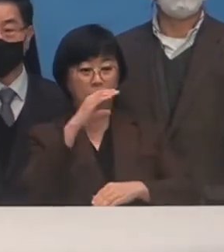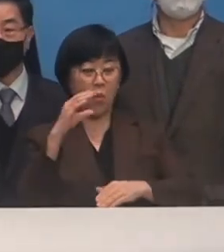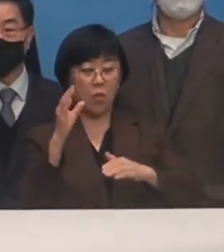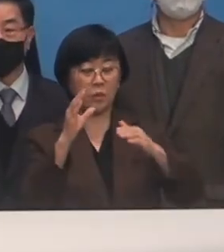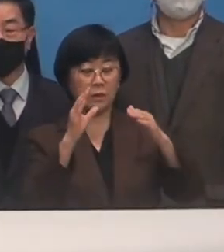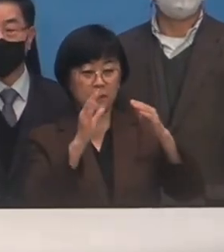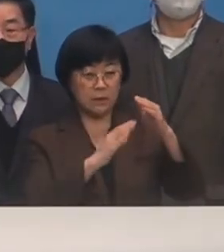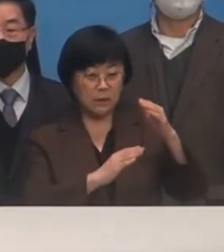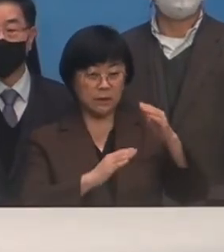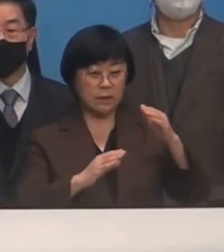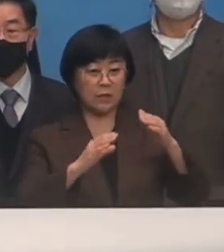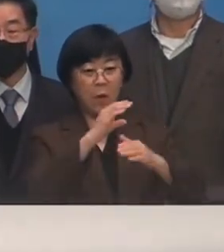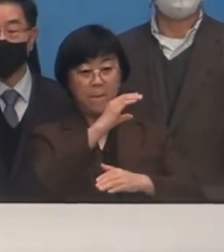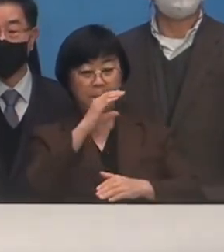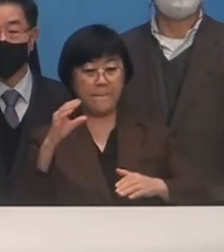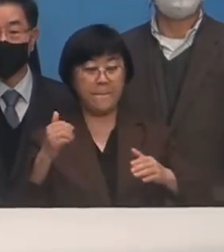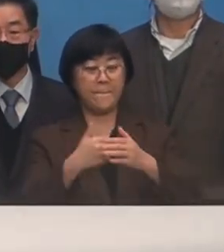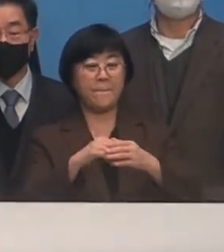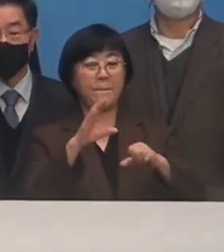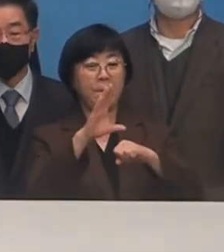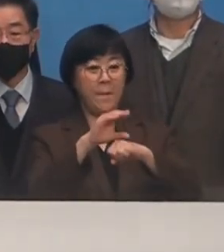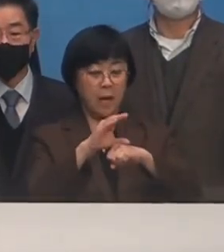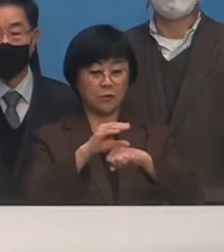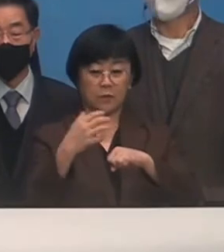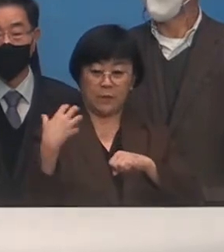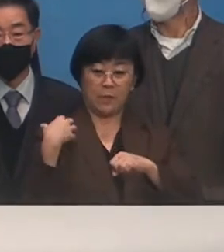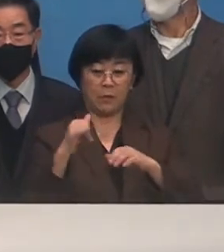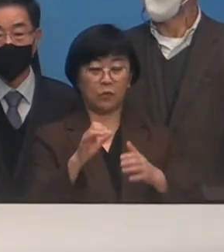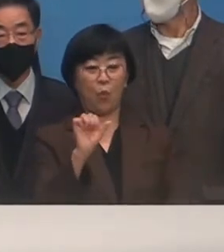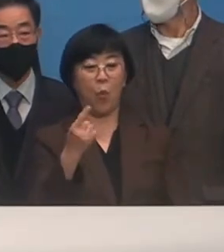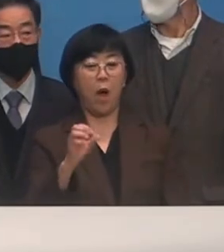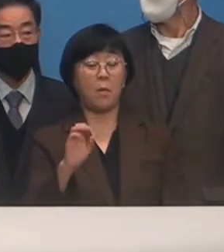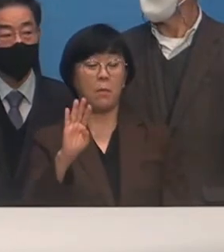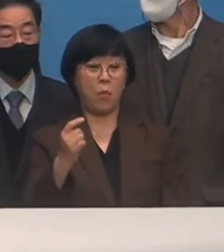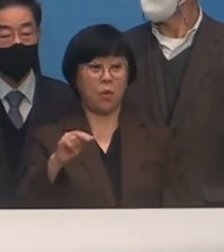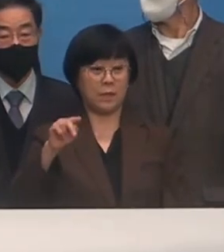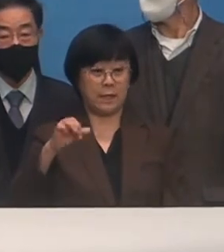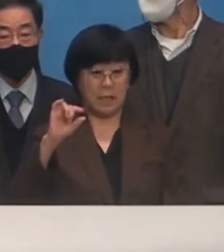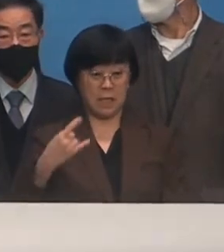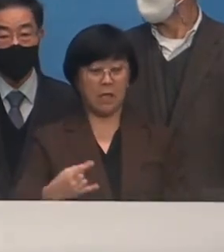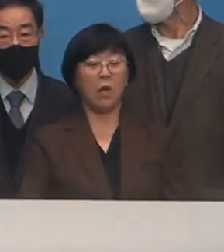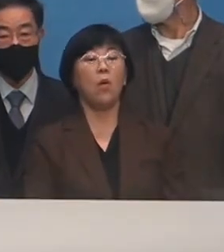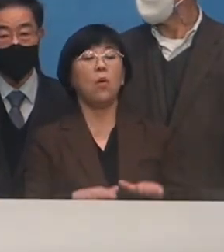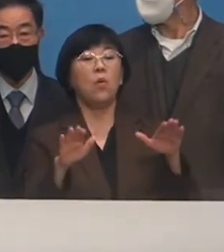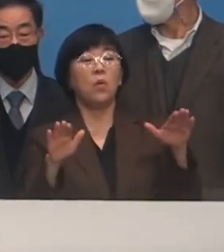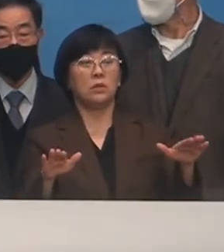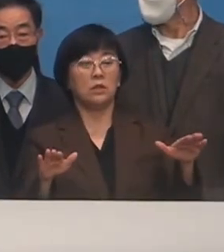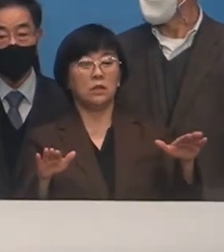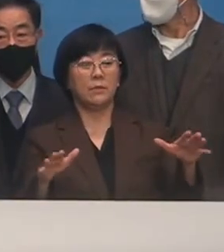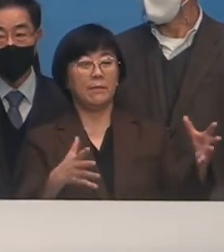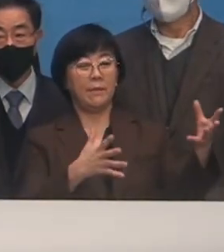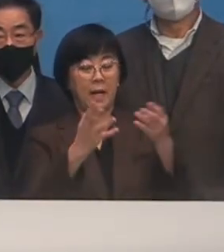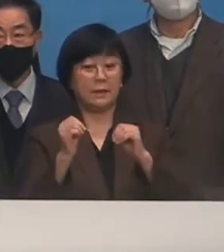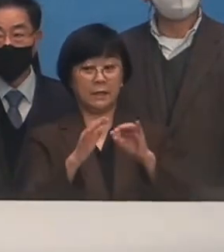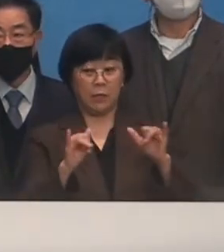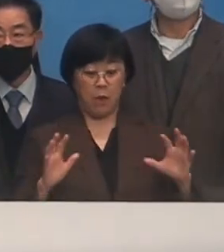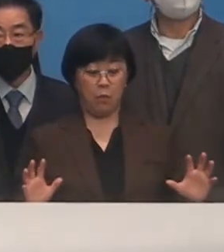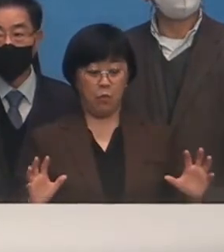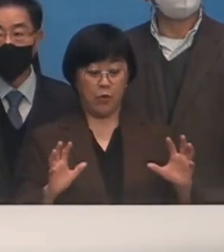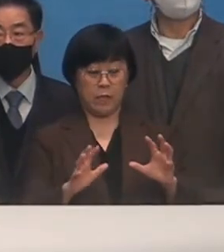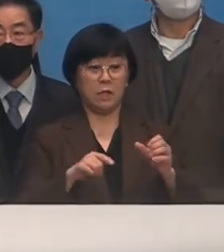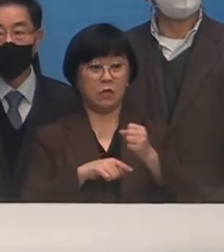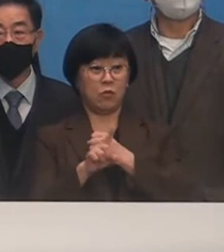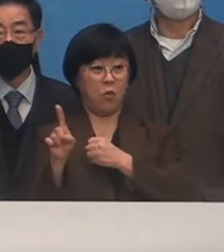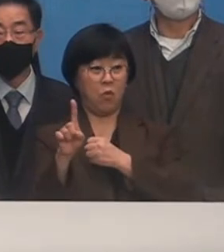당시 단장을 맡고 있는 부산중구영도고 황보승희 의원입니다. 오늘 이렇게 많은 분들과 기자회견을 하게 된